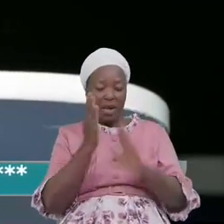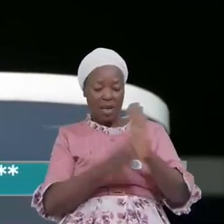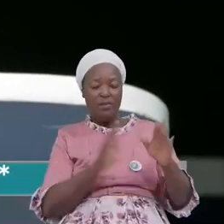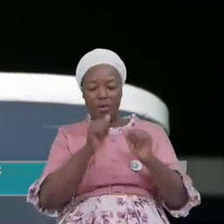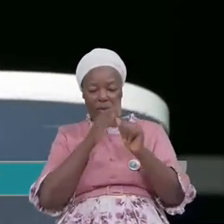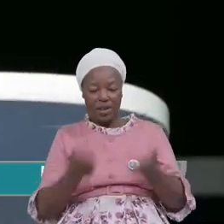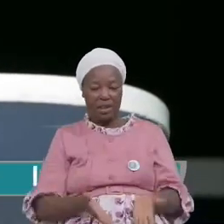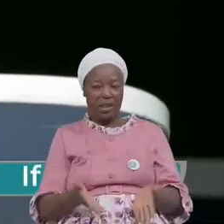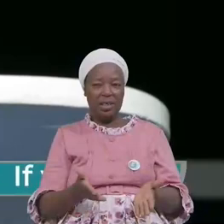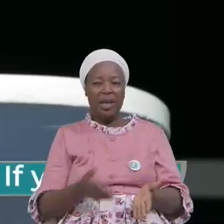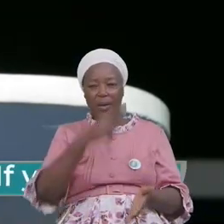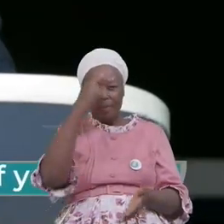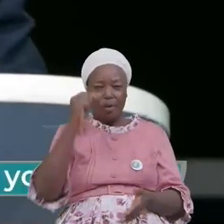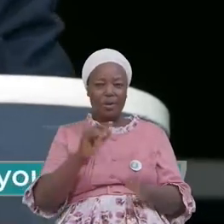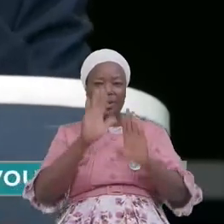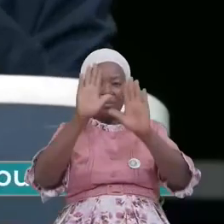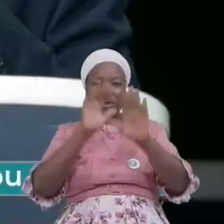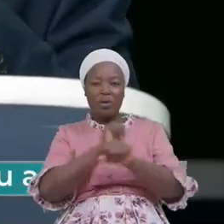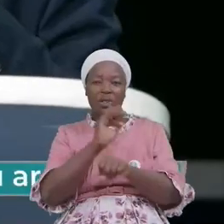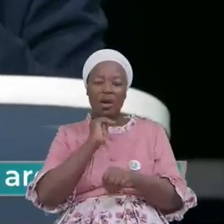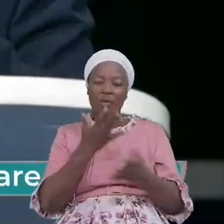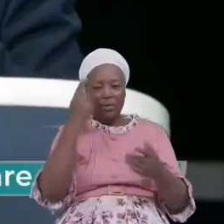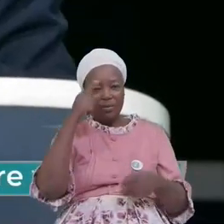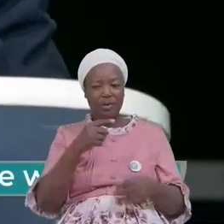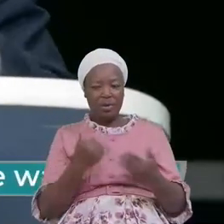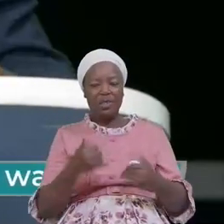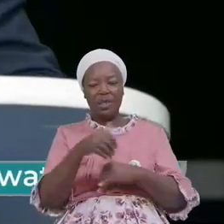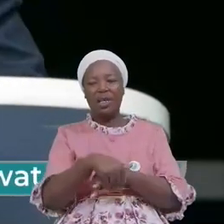Parce que les miracles vous attendent ce soir.